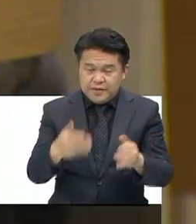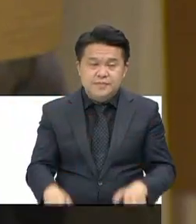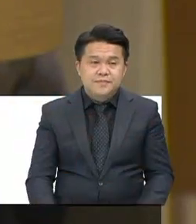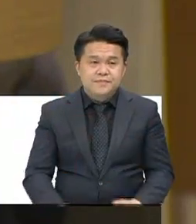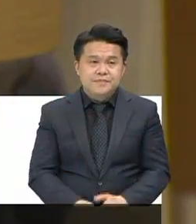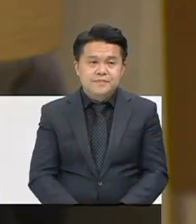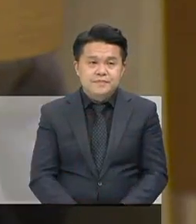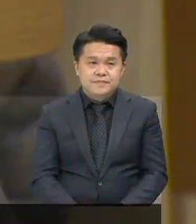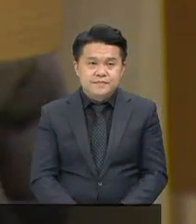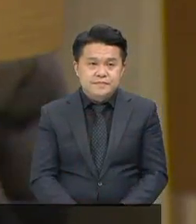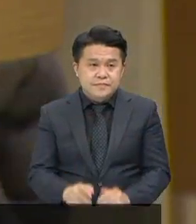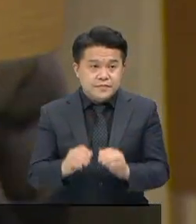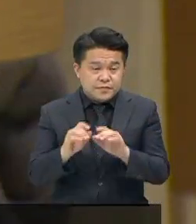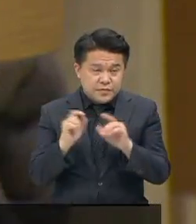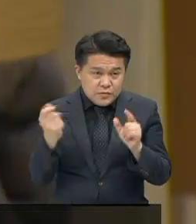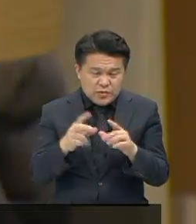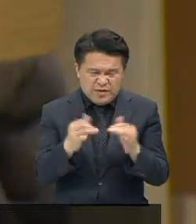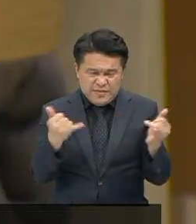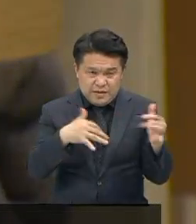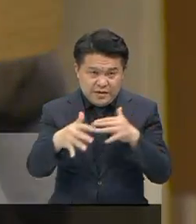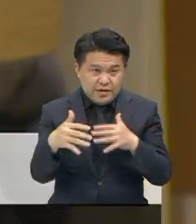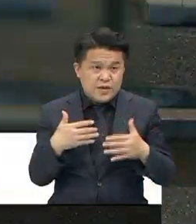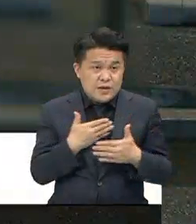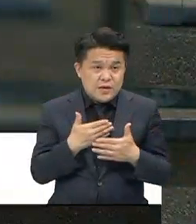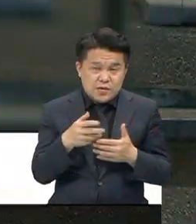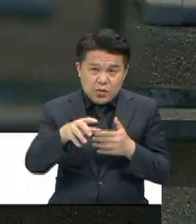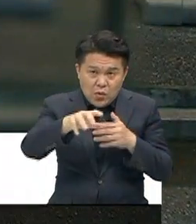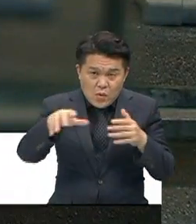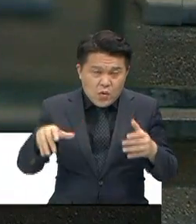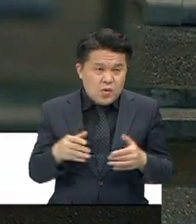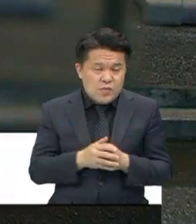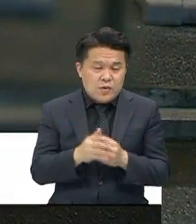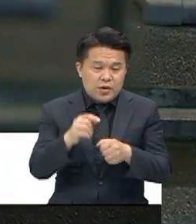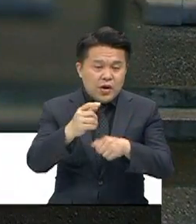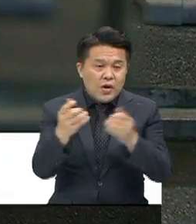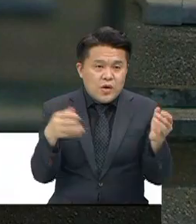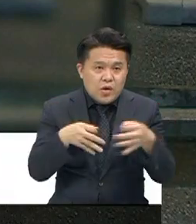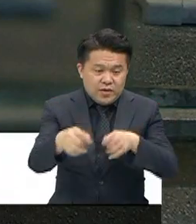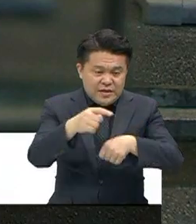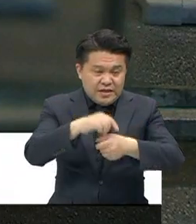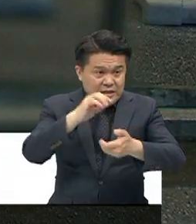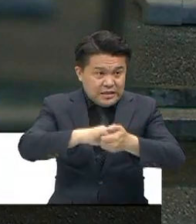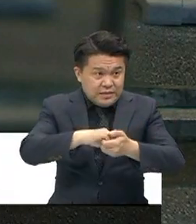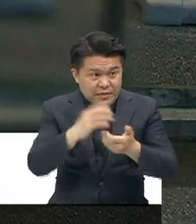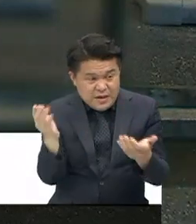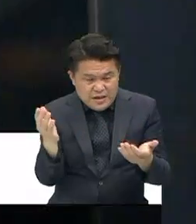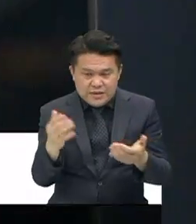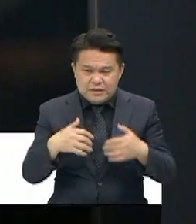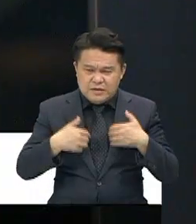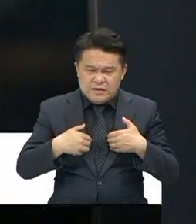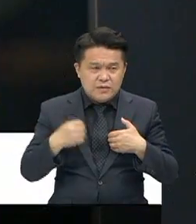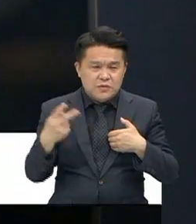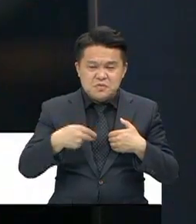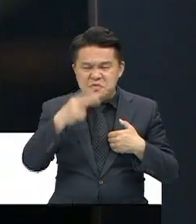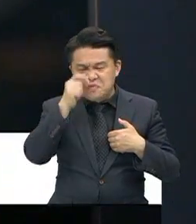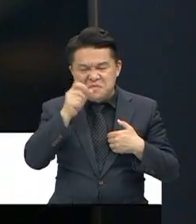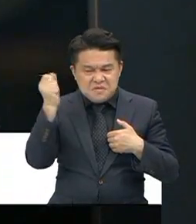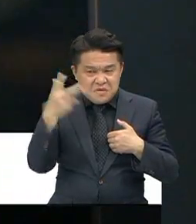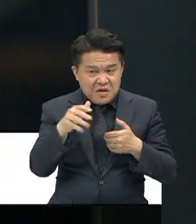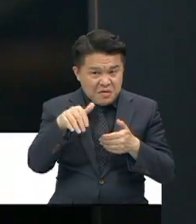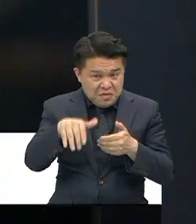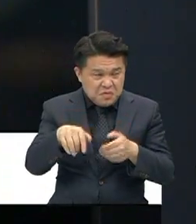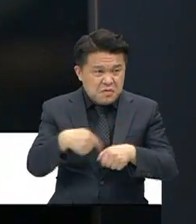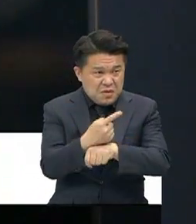허용됩니다. 다중시설 영업 제한도 완화돼 클럽이나 헌팅포차 등 일부 유흥시설을 제외하고는